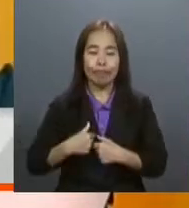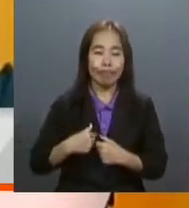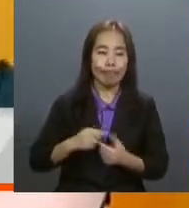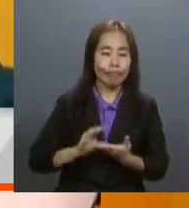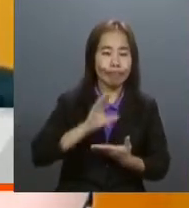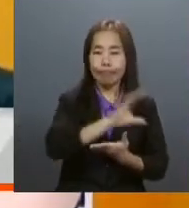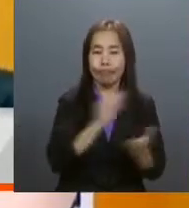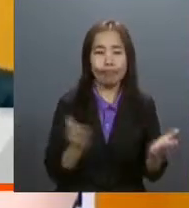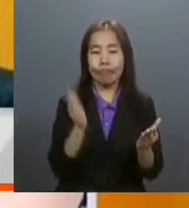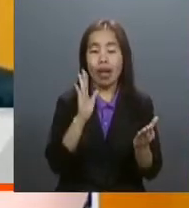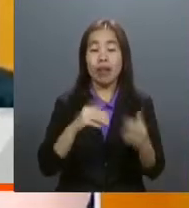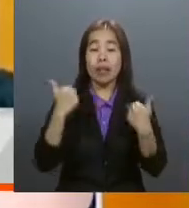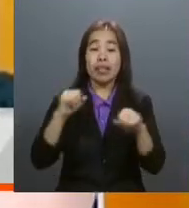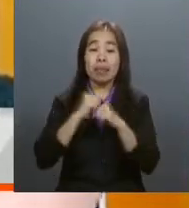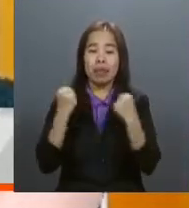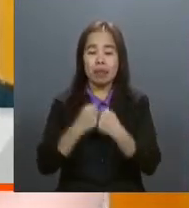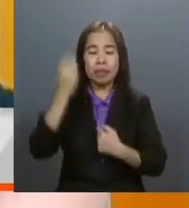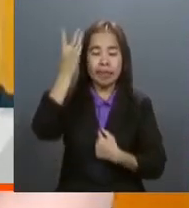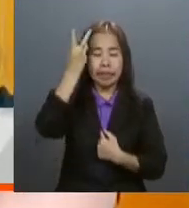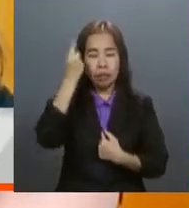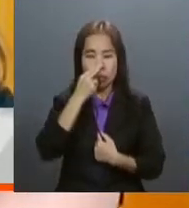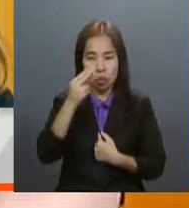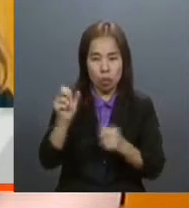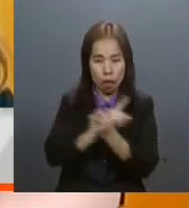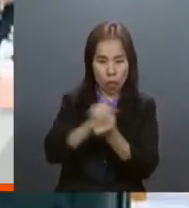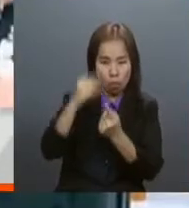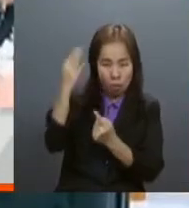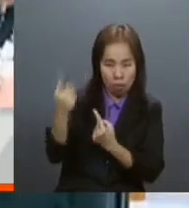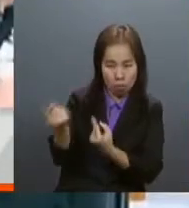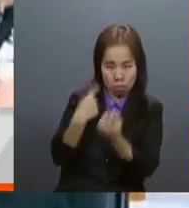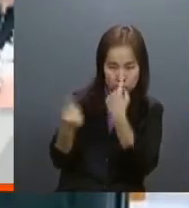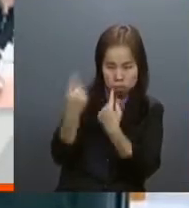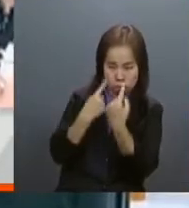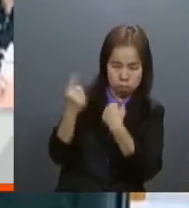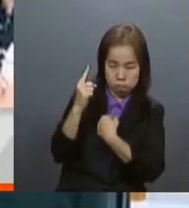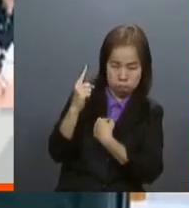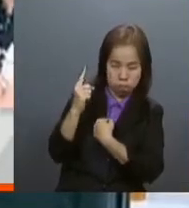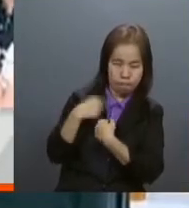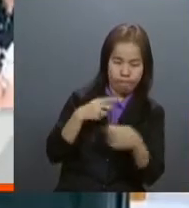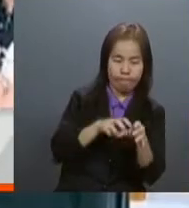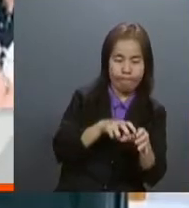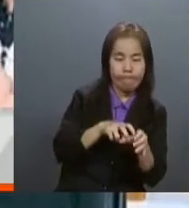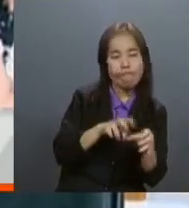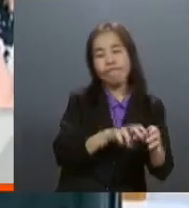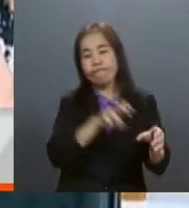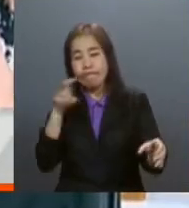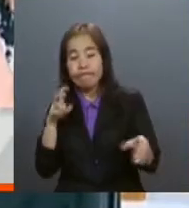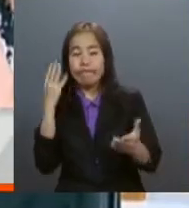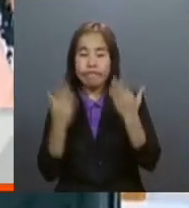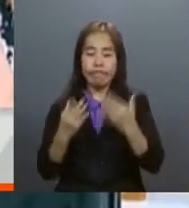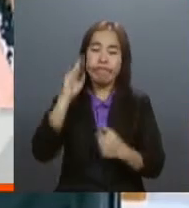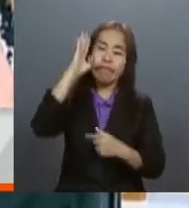ดยเบื้องต้นสมาคมจะขอประเมินกระแสสังคมร่วมด้วยว่าจะกดดันมากน้อยเพียงใดและเจ้าของสินค้ามีท่าทีอย่าง